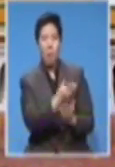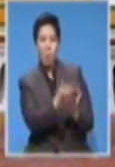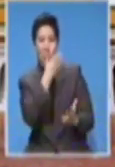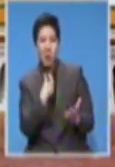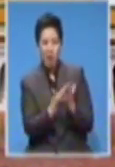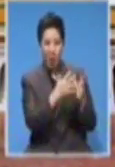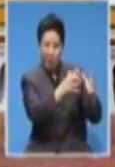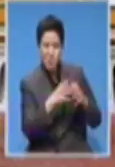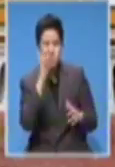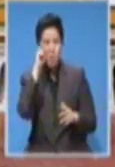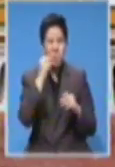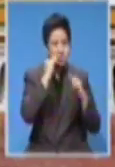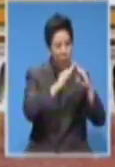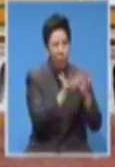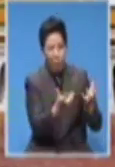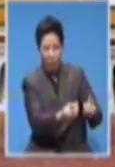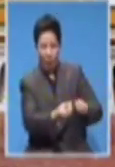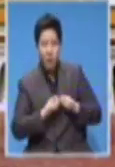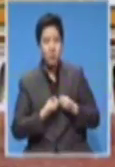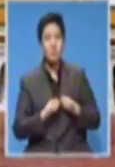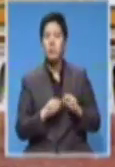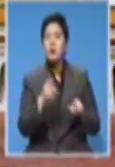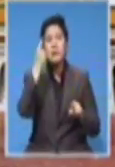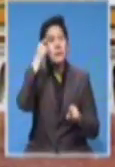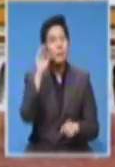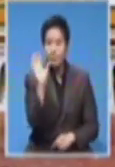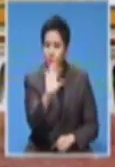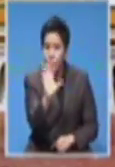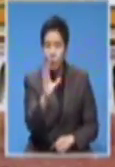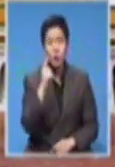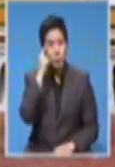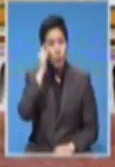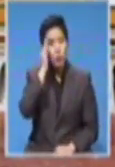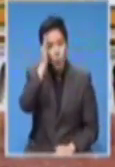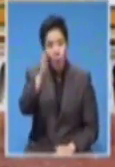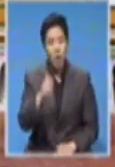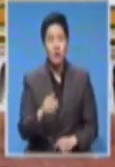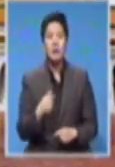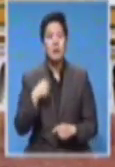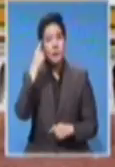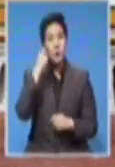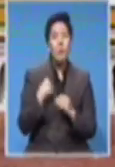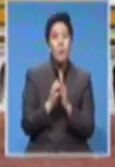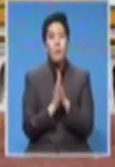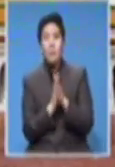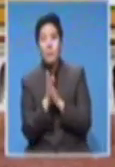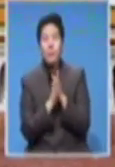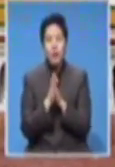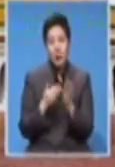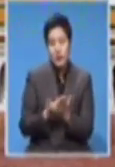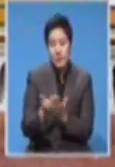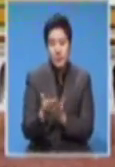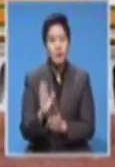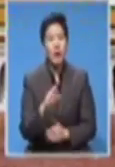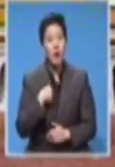นี่พ่อจะพ่อแม่ต้องมีของยกให้นะวันหน้าต่อไปทุกคนก็เลยไปขวนขวายหาเงินหาทองกันหมดเพื่อจะ